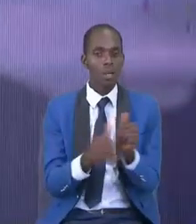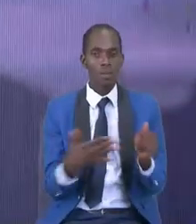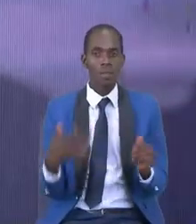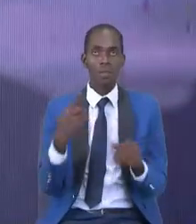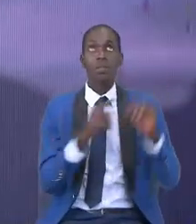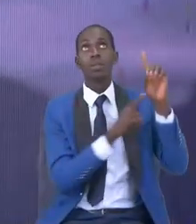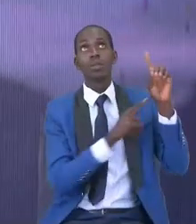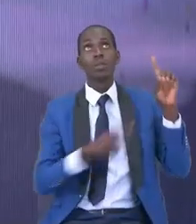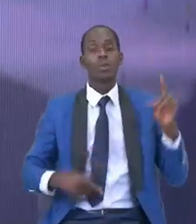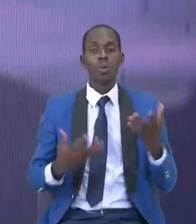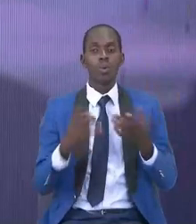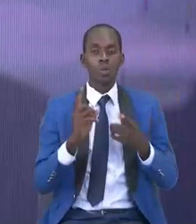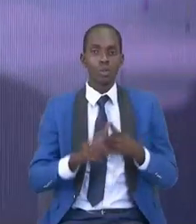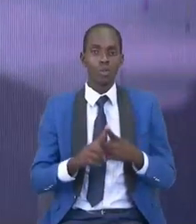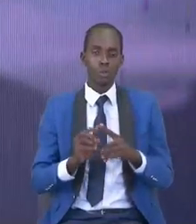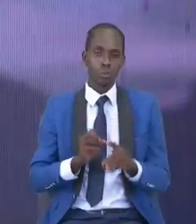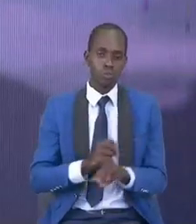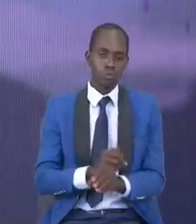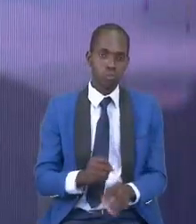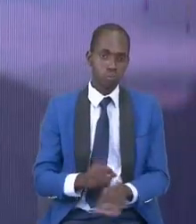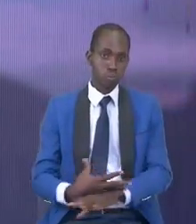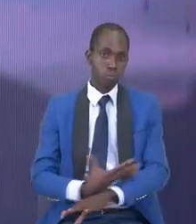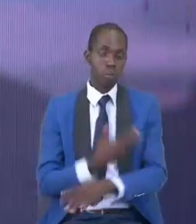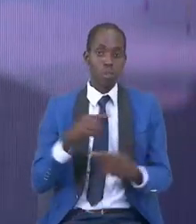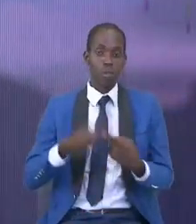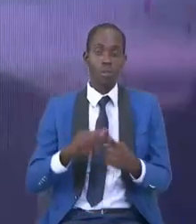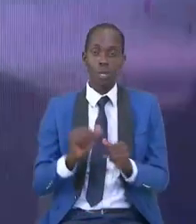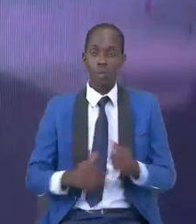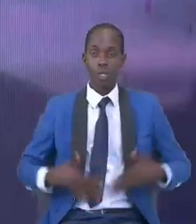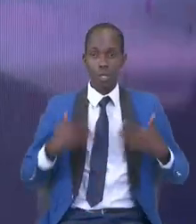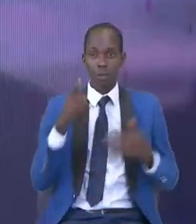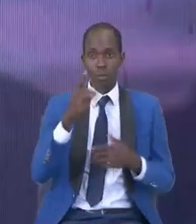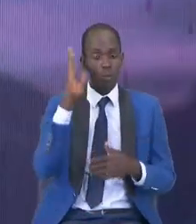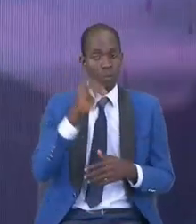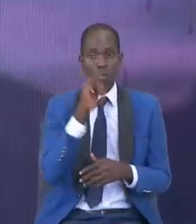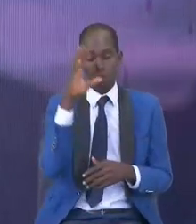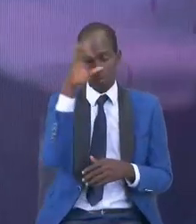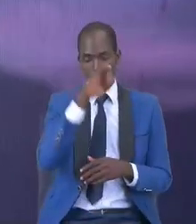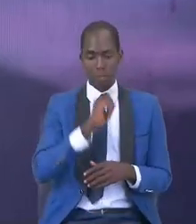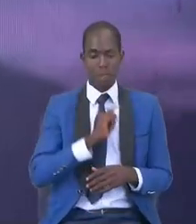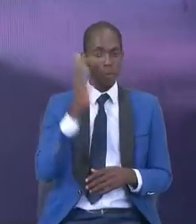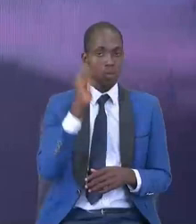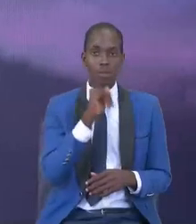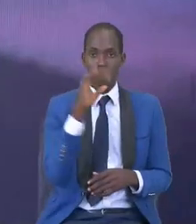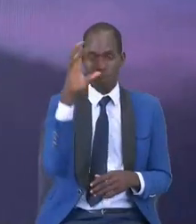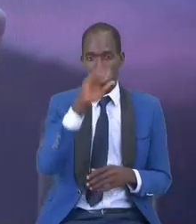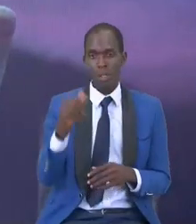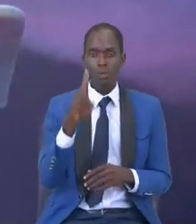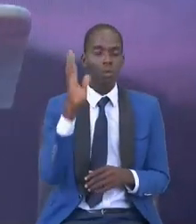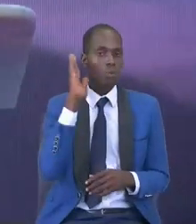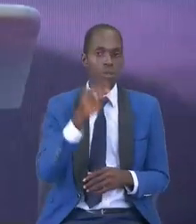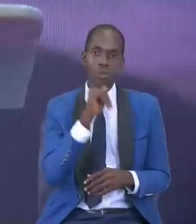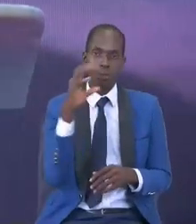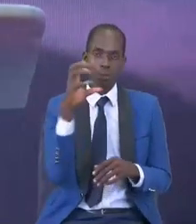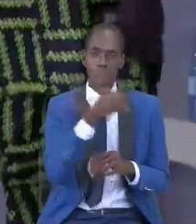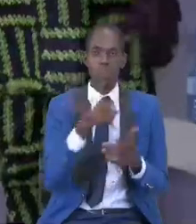le Seigneur veut impartir dans chaque vie, que tu ne rates pas, que tu ne rates pas, et que personne ne